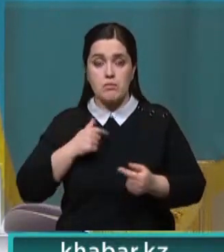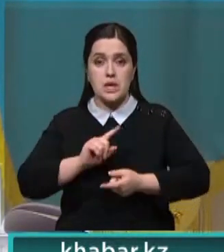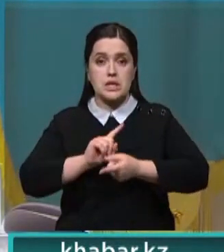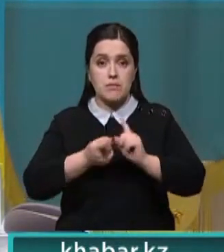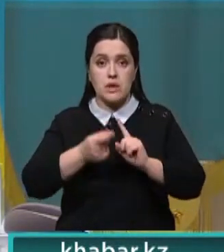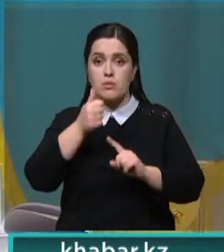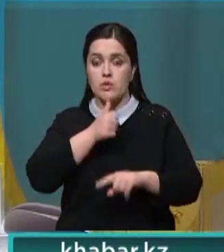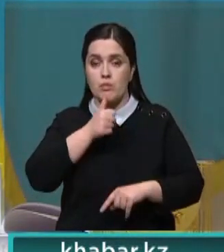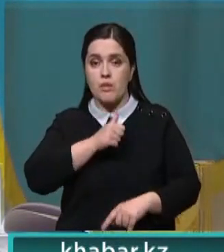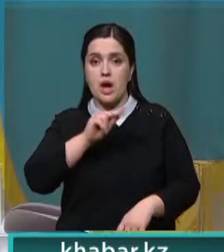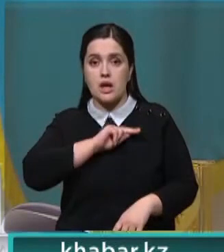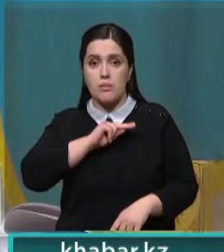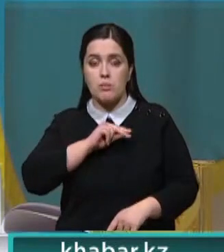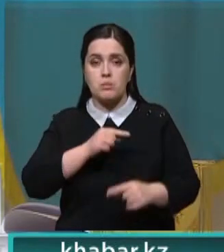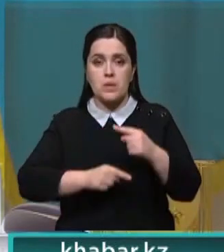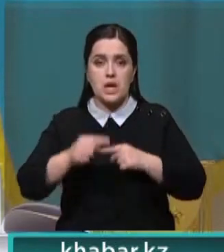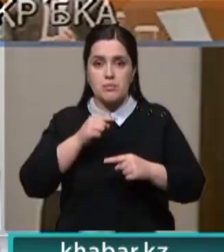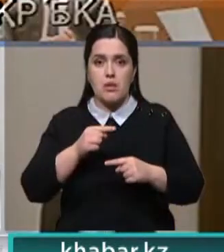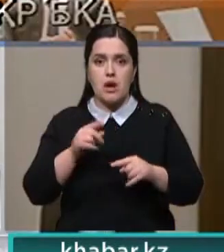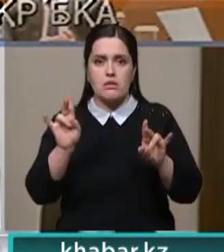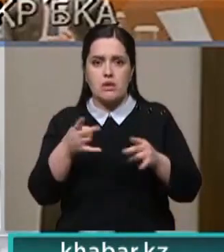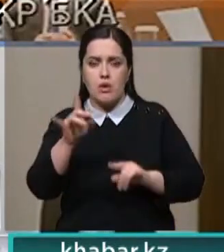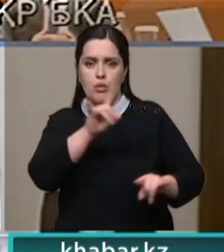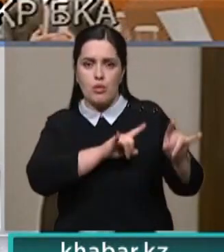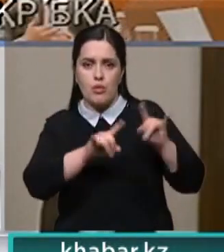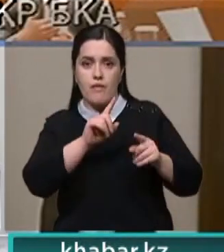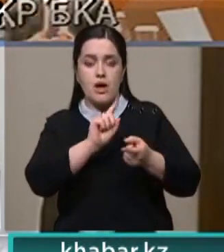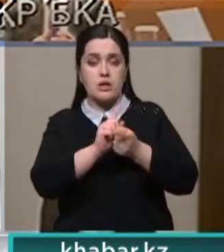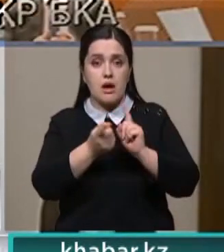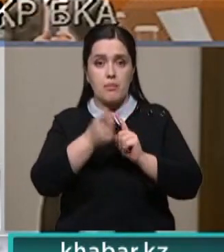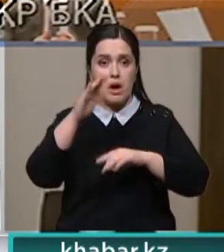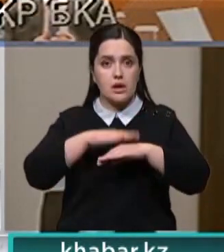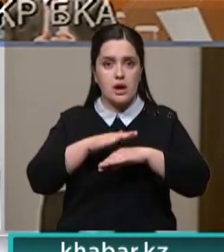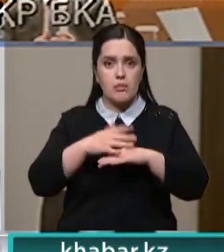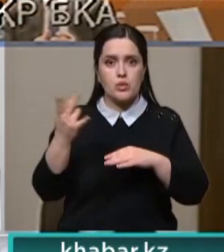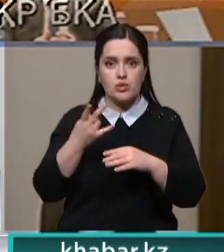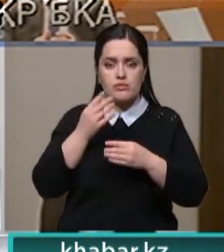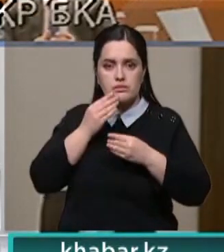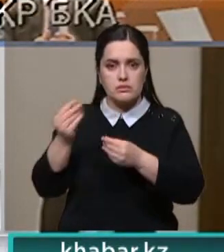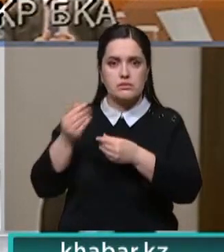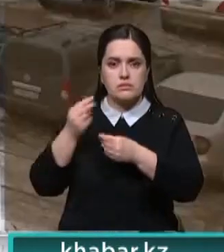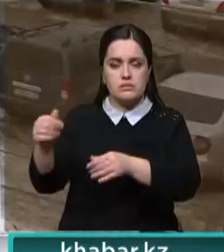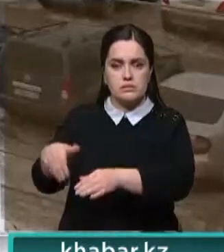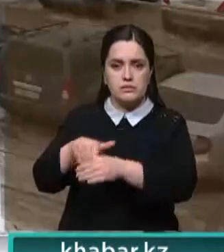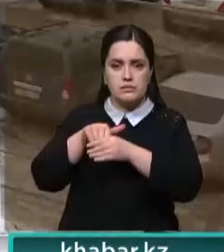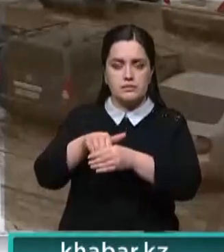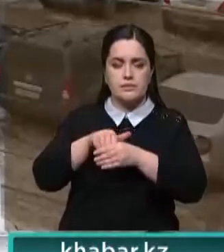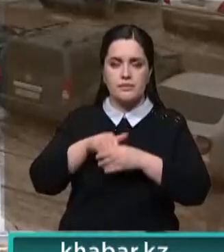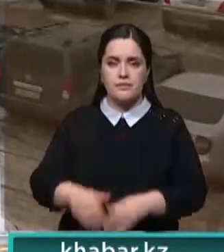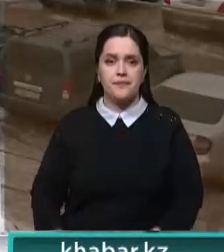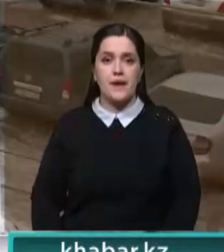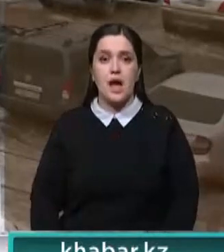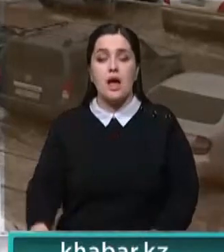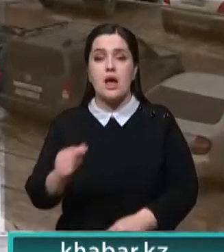способ работы. Предприниматели не должны бегать за акимом. Наоборот, аким должен стремиться к привлечению инвесторов. Бизнес же, в